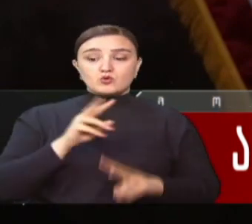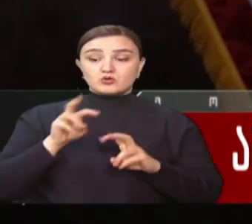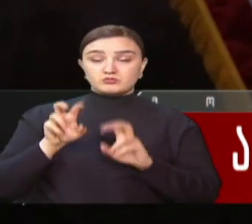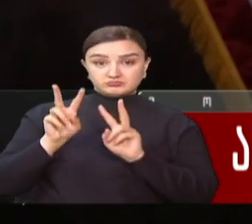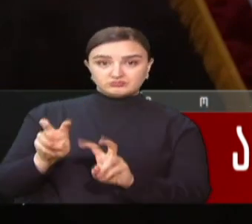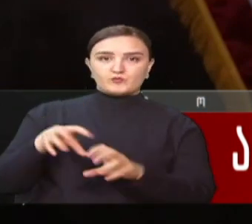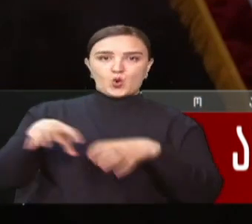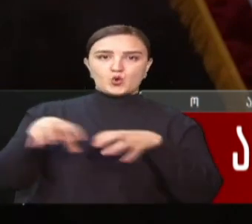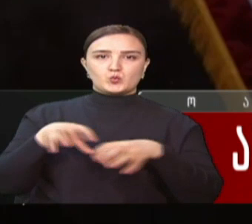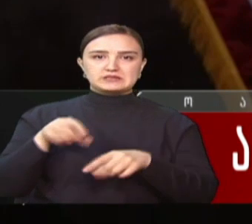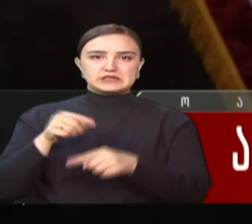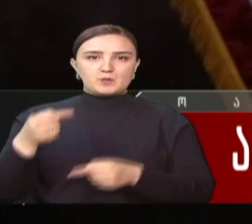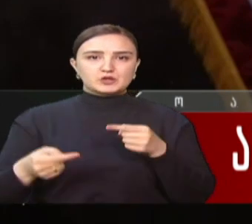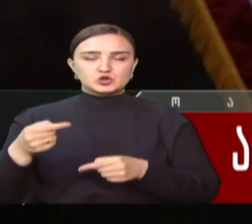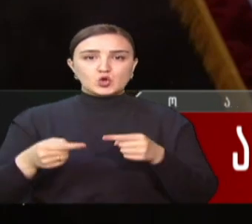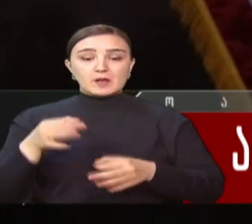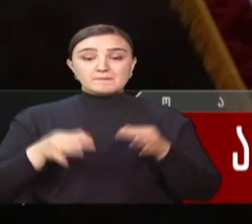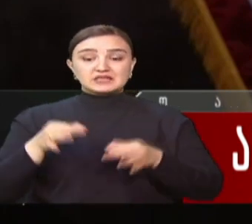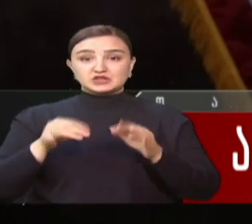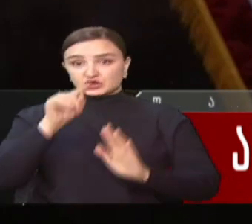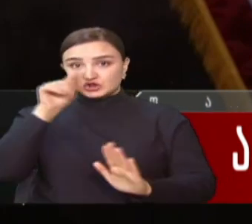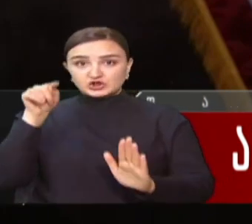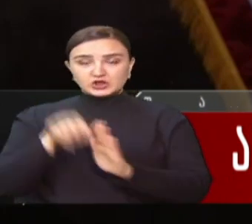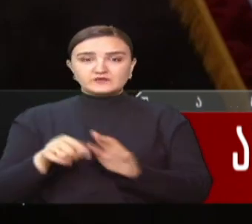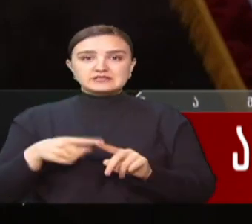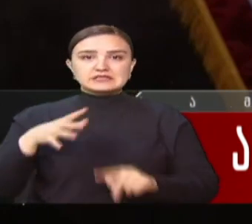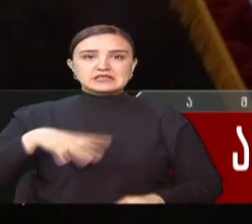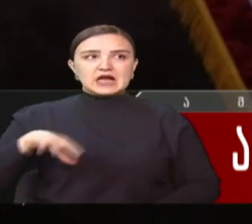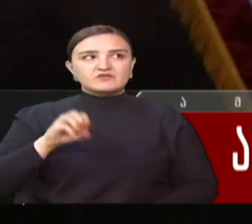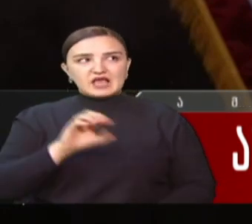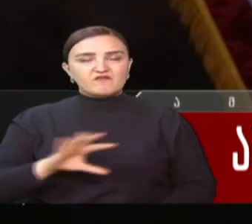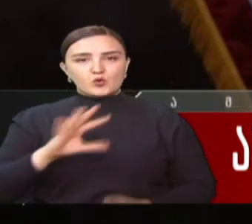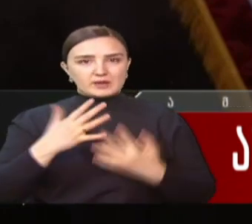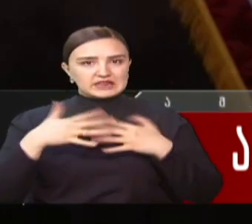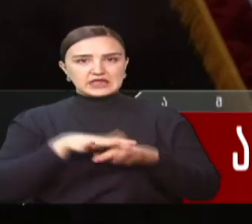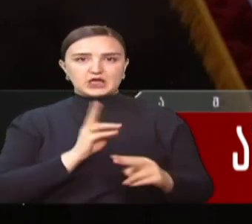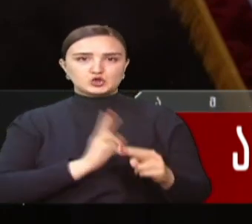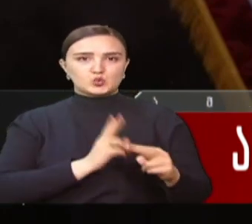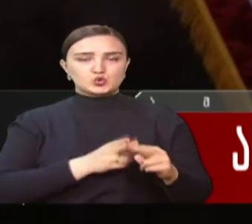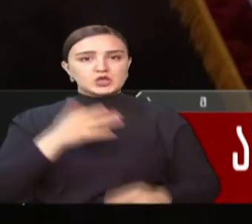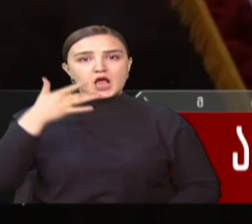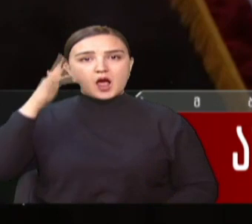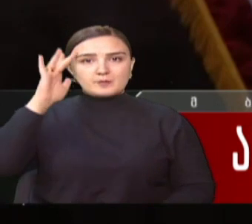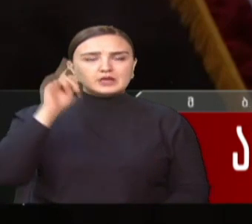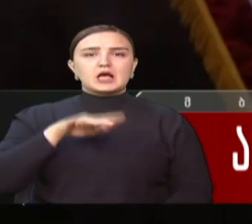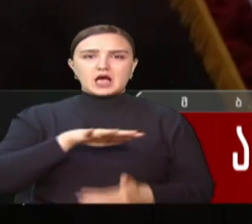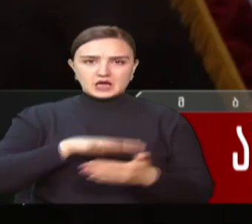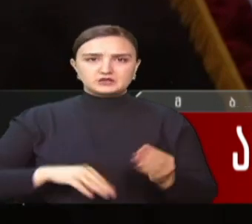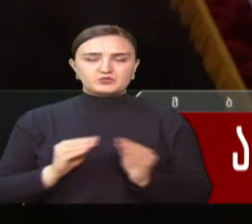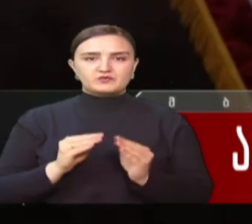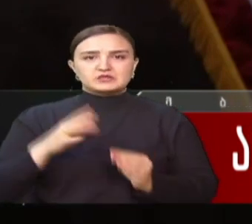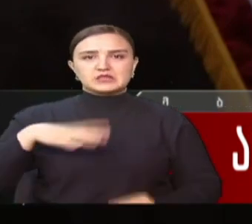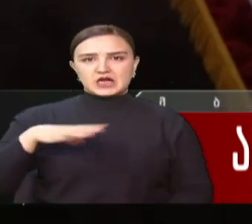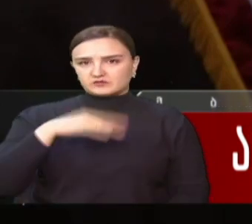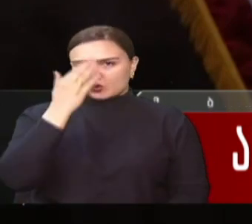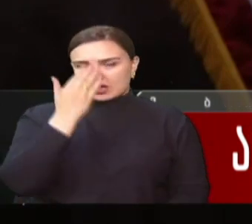brzolis mishnelobas. Korruptsia da martsajulebashi chareva aprkoleps sakartvelos evropul integratsias. Amerikis sheertebuli shtatebi agrzeleps sakartvelosa da